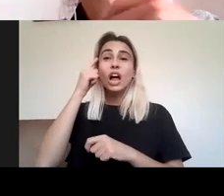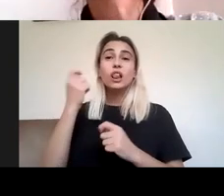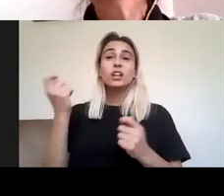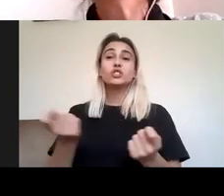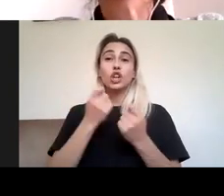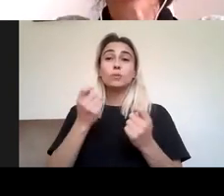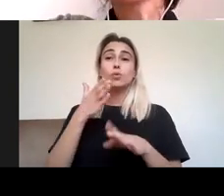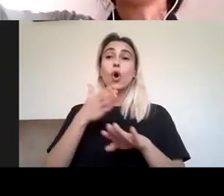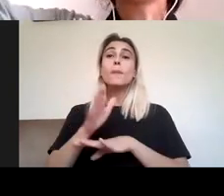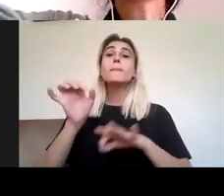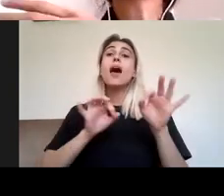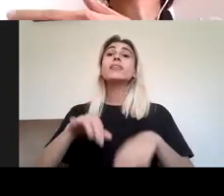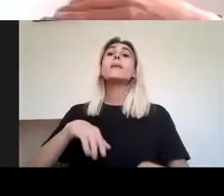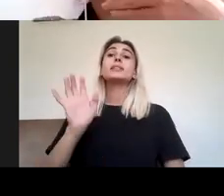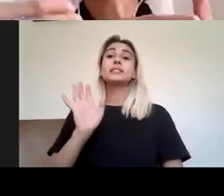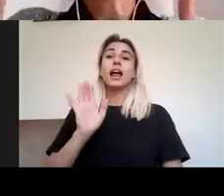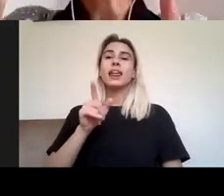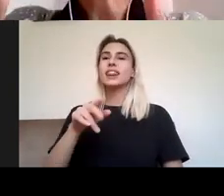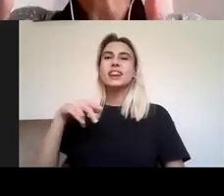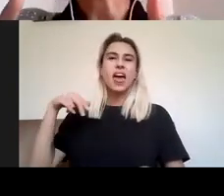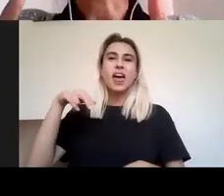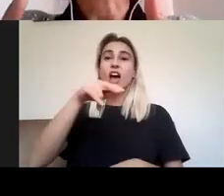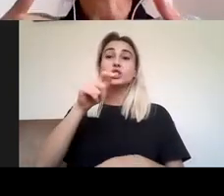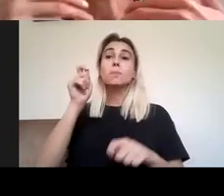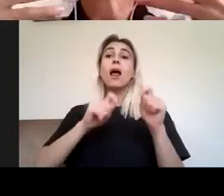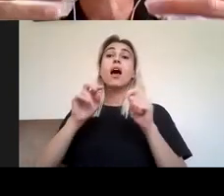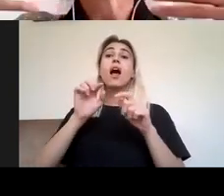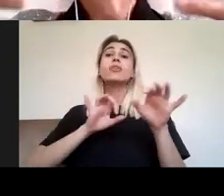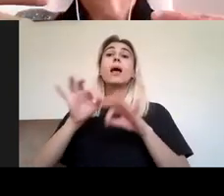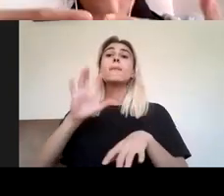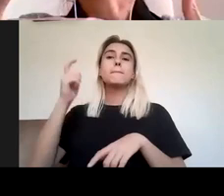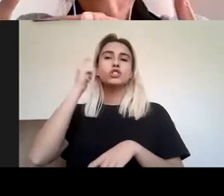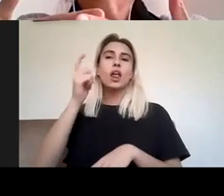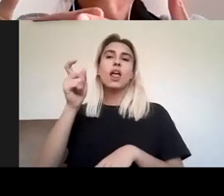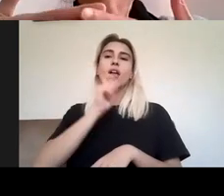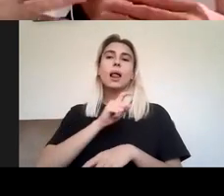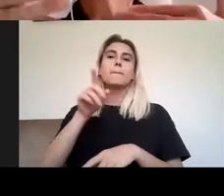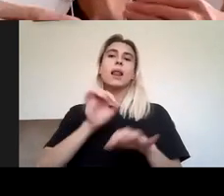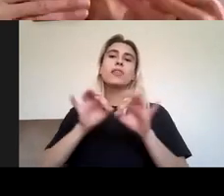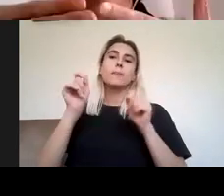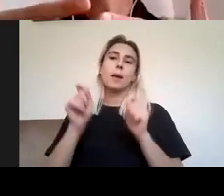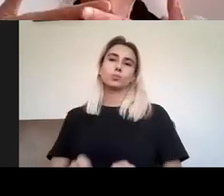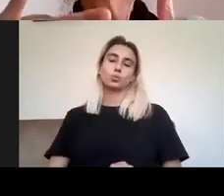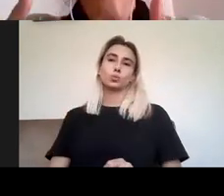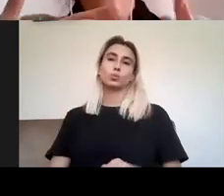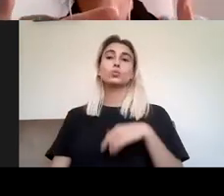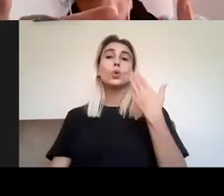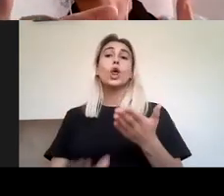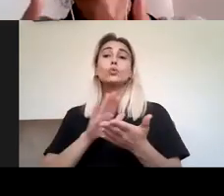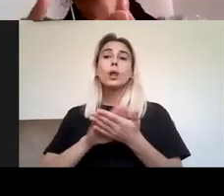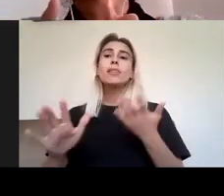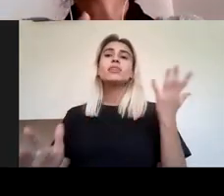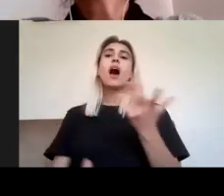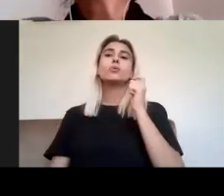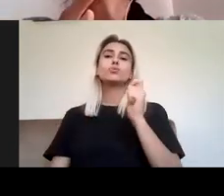şekilde planlayamazsanız, yaya geçitlerini planlayamazsanız zaten baştan hatalı bir planlama yapıyorsunuz. Sonrasında düzeltmek çok daha zor